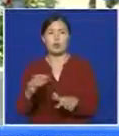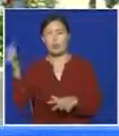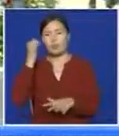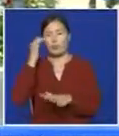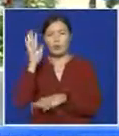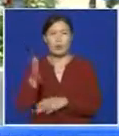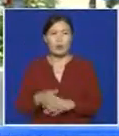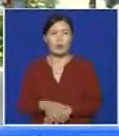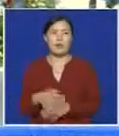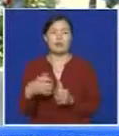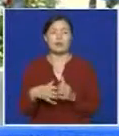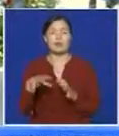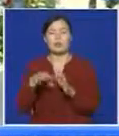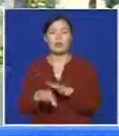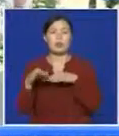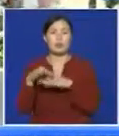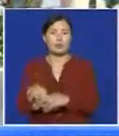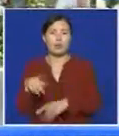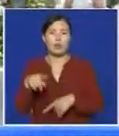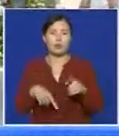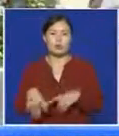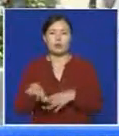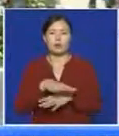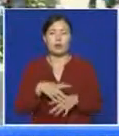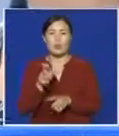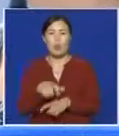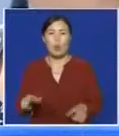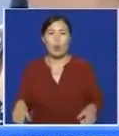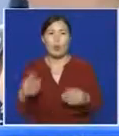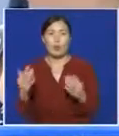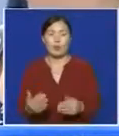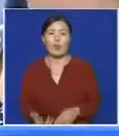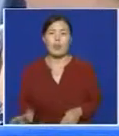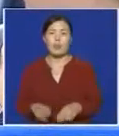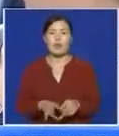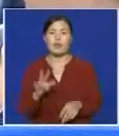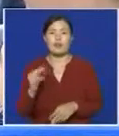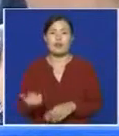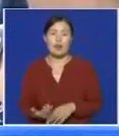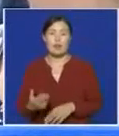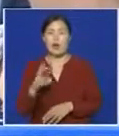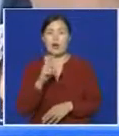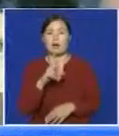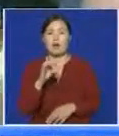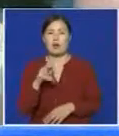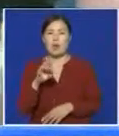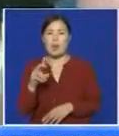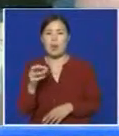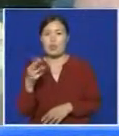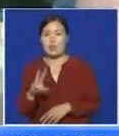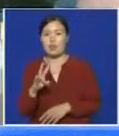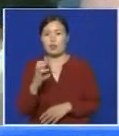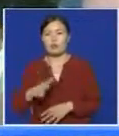память жертвам, среди собравшихся родственники и потомки этих людей. По данным Национальной энциклопедии Казахстана, в те годы казахский народ